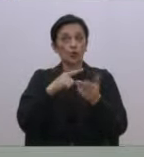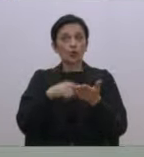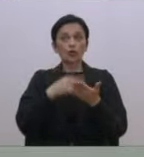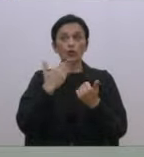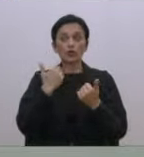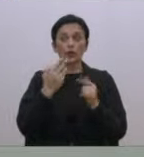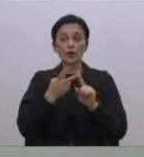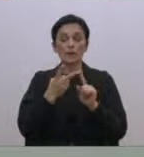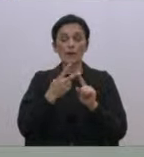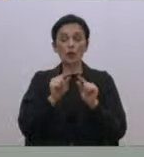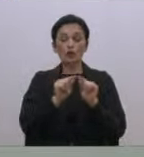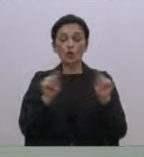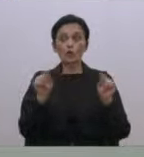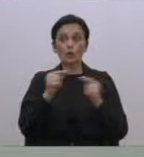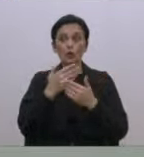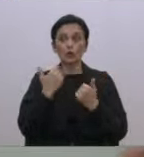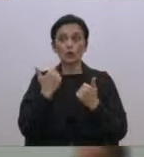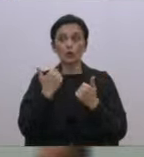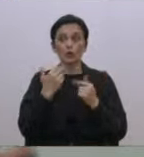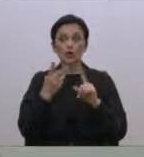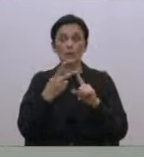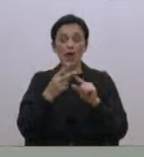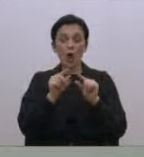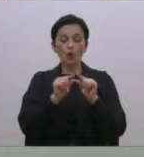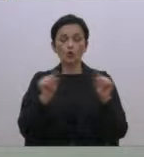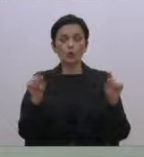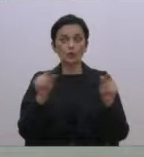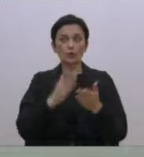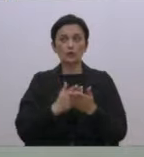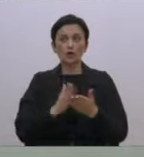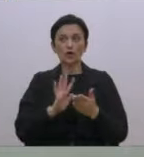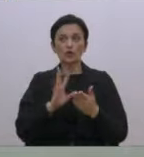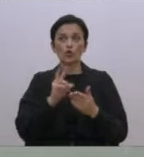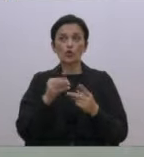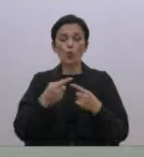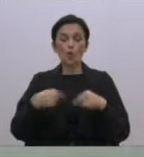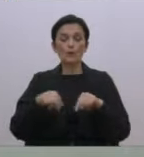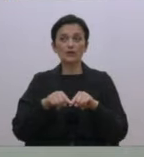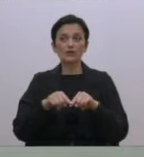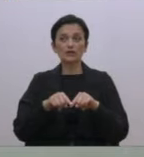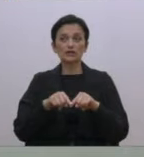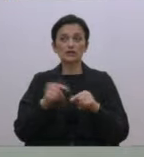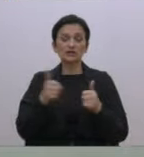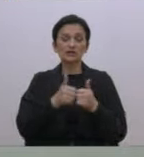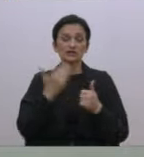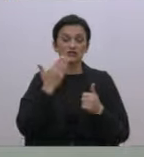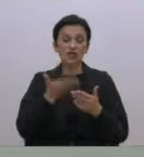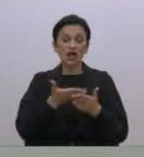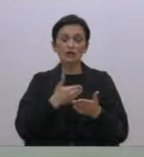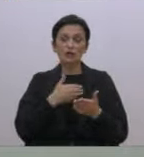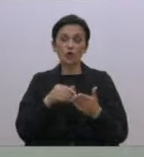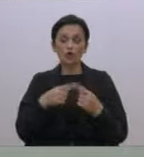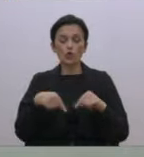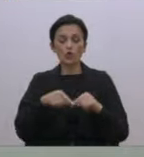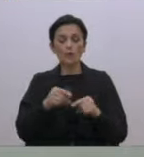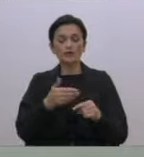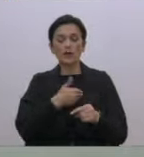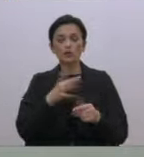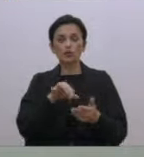არის, მეორე პუნქტთან არ არის, მეორე მუხლთან არ არის. კომიტეტს თანამოხსენებას არ სურს, კომიტეტს არ სურს